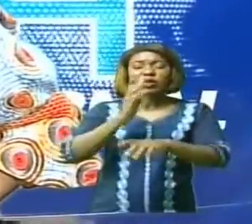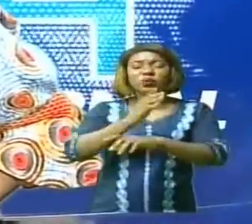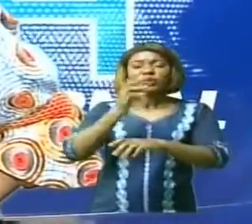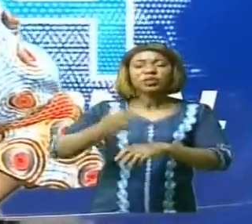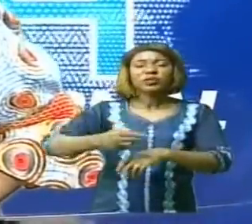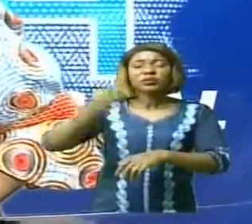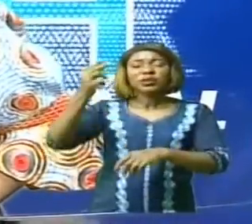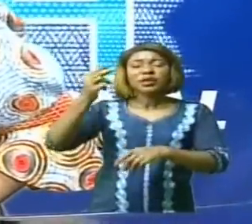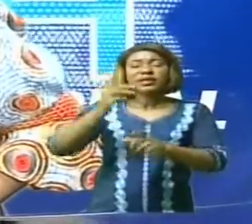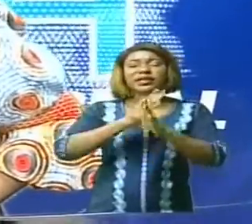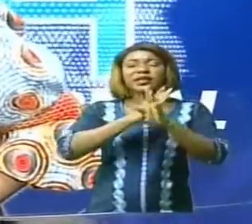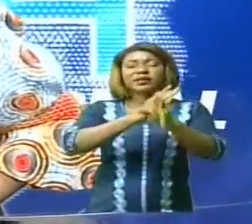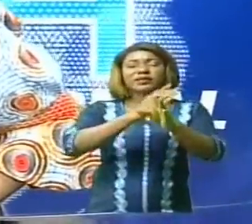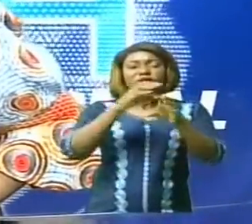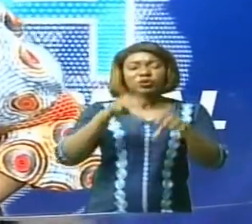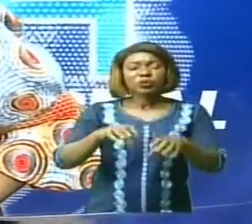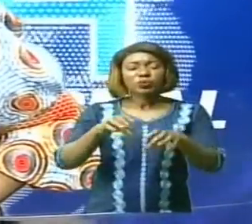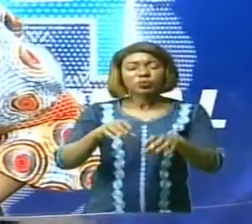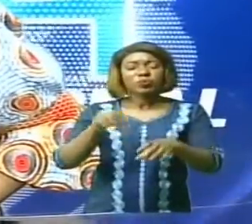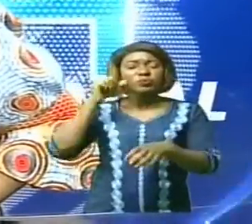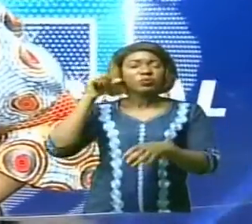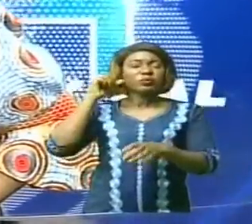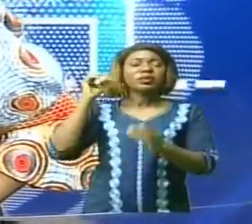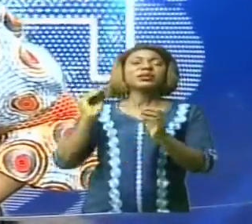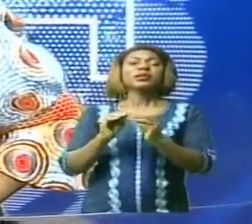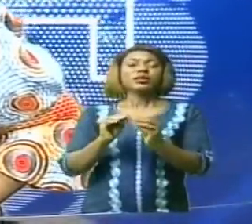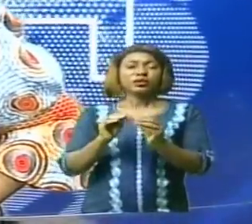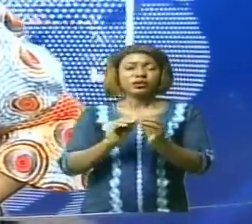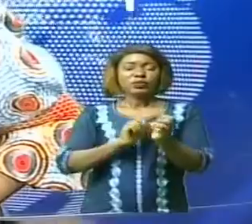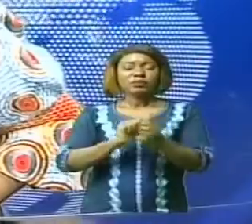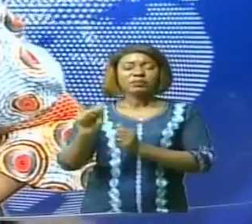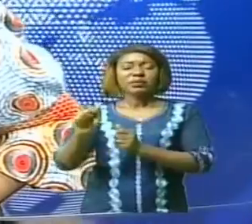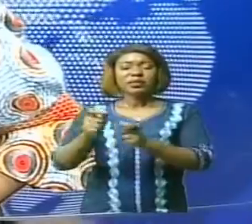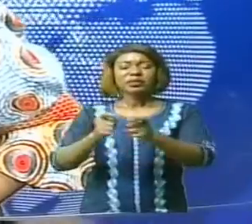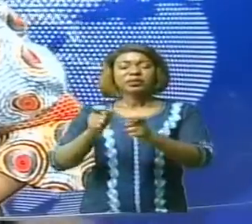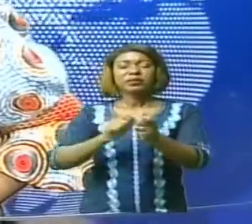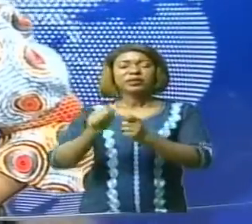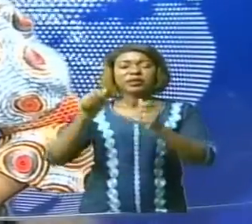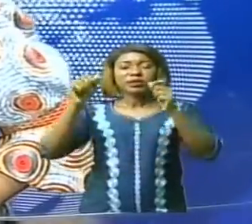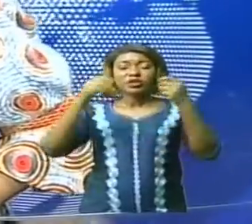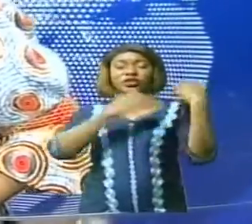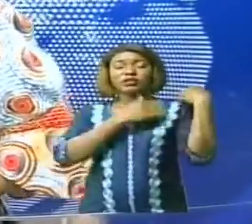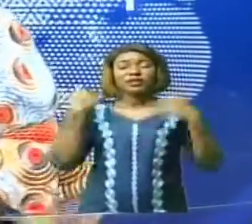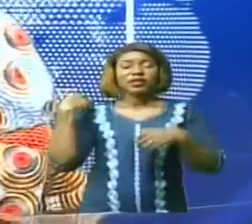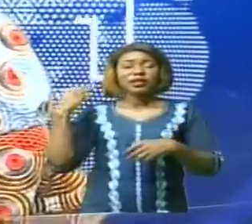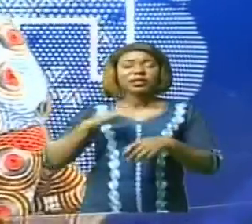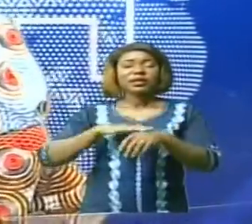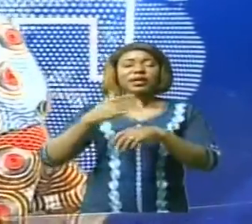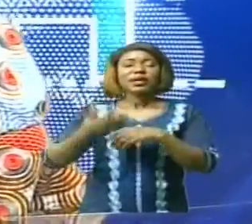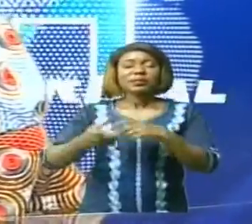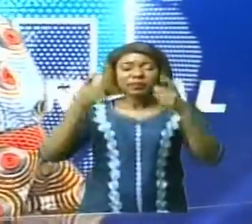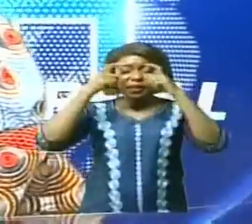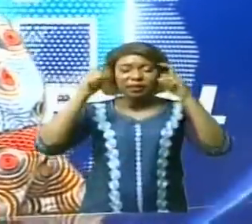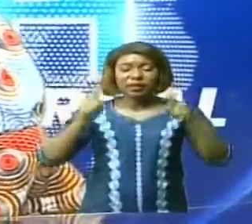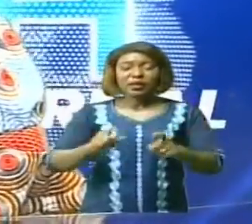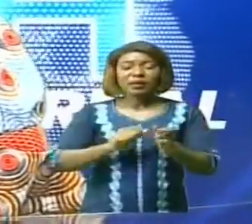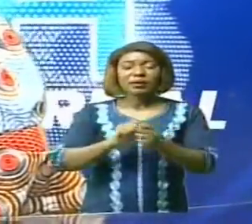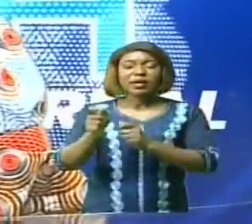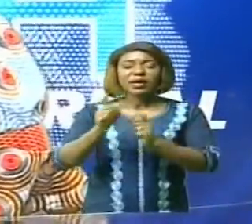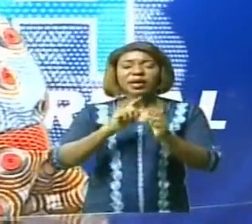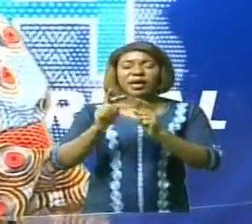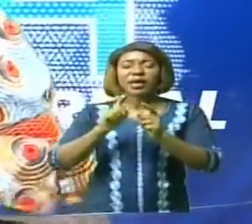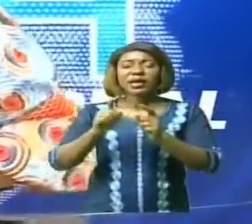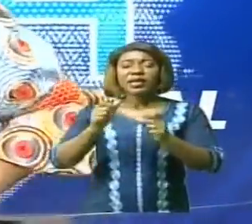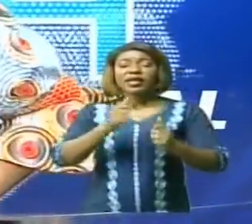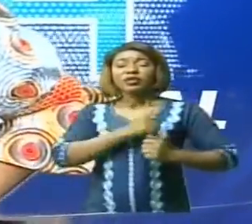RDC, présidé hier dans la soirée par le chef de l'État. Ceci est fait après confirmation par les FARDC de